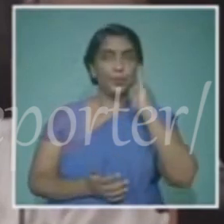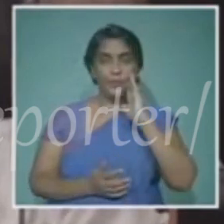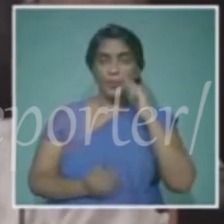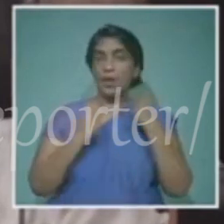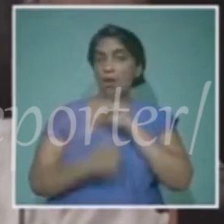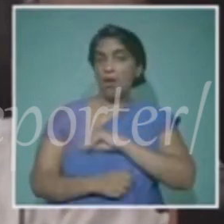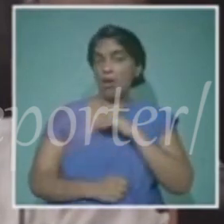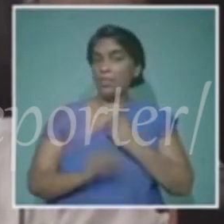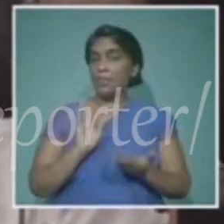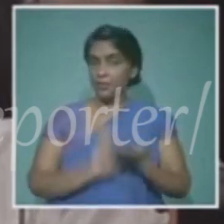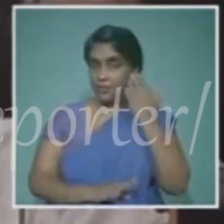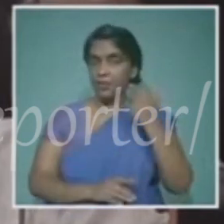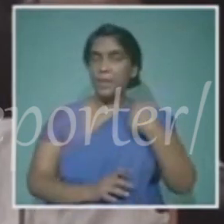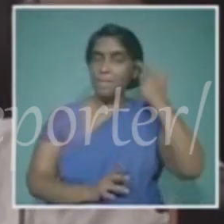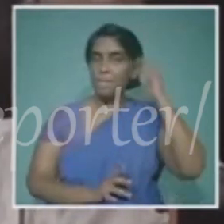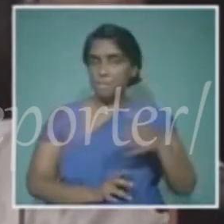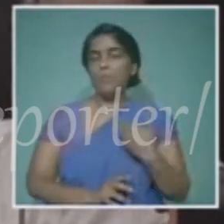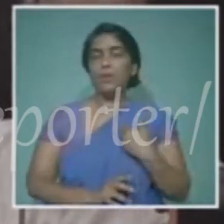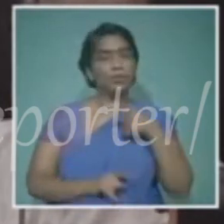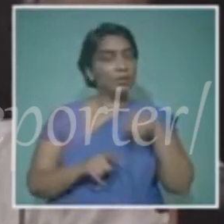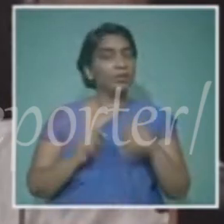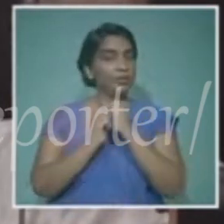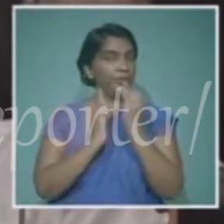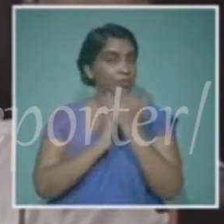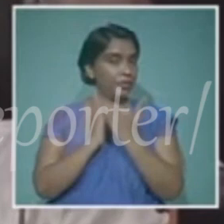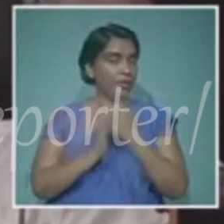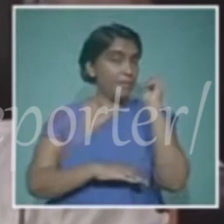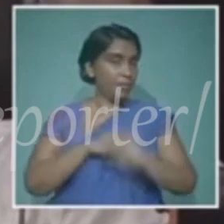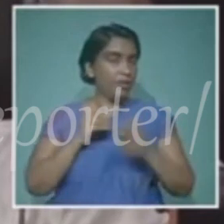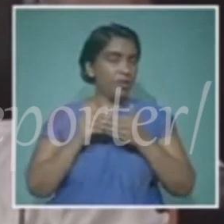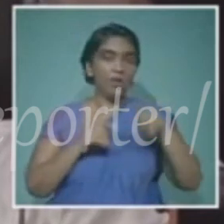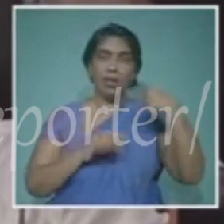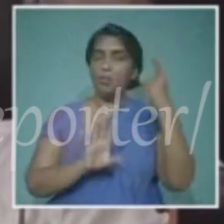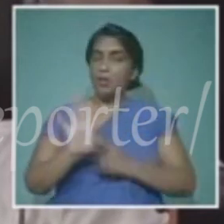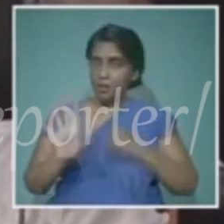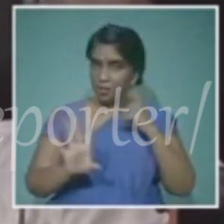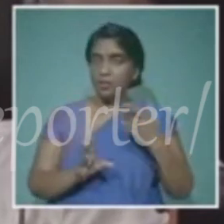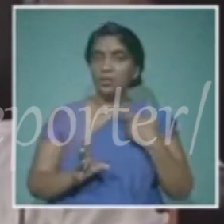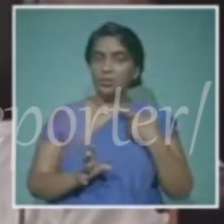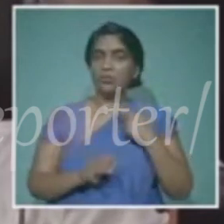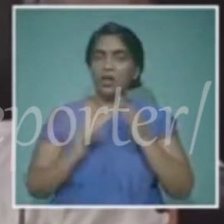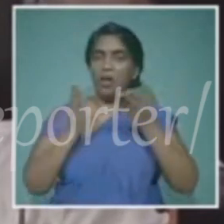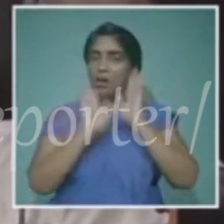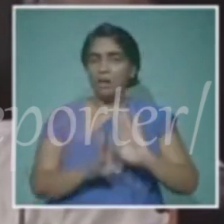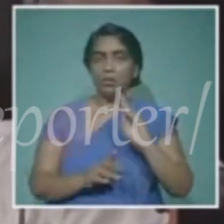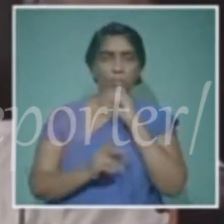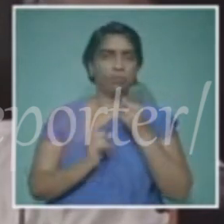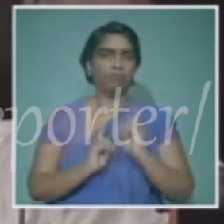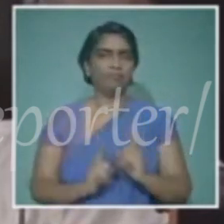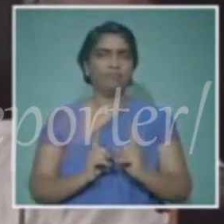ආදායම් වැඩි කිරීමත් අපේ අරමුණක්. මේ වැඩසැලසුම් ඔස්සේ ලබන වසරේ අගය වෙද්දී කිසියම්